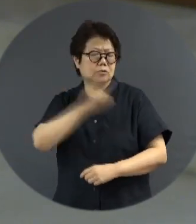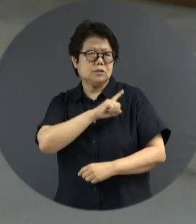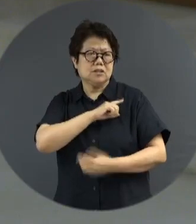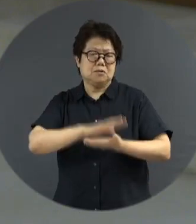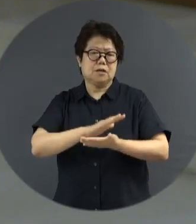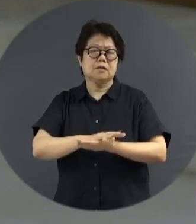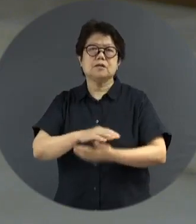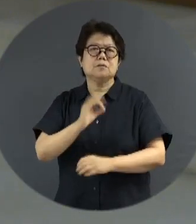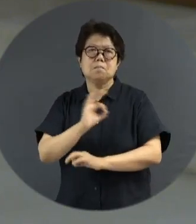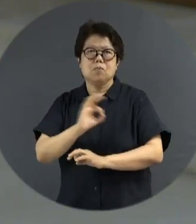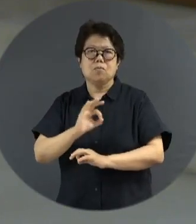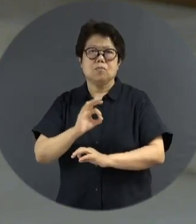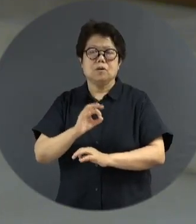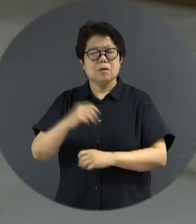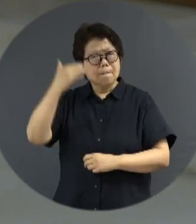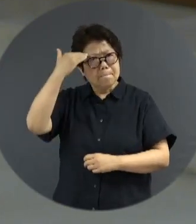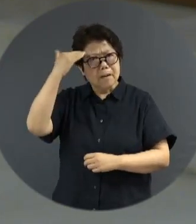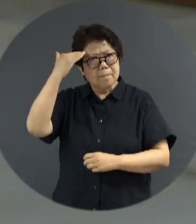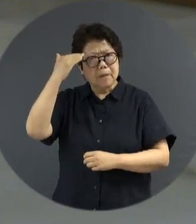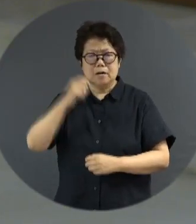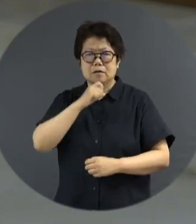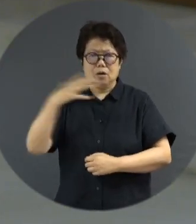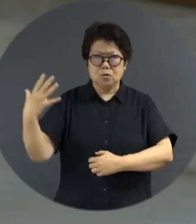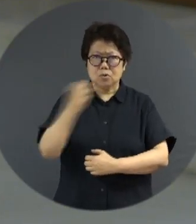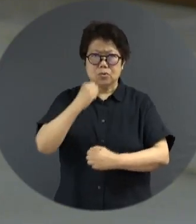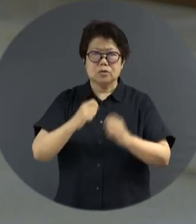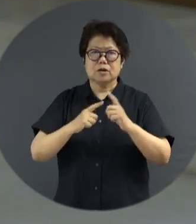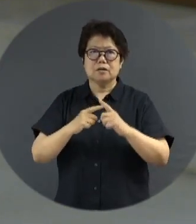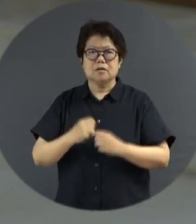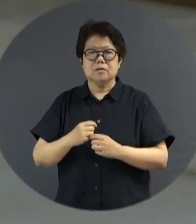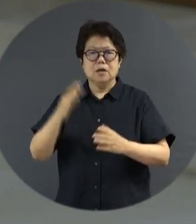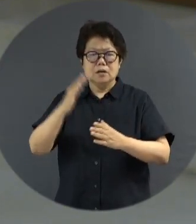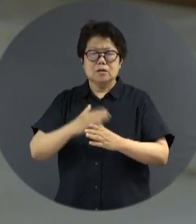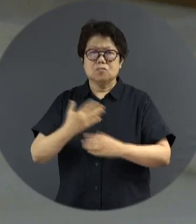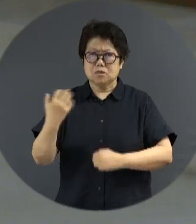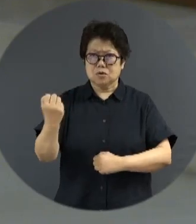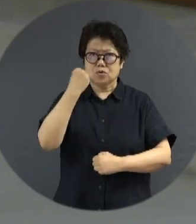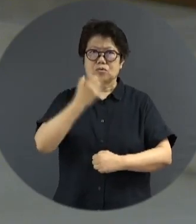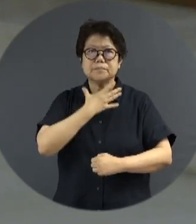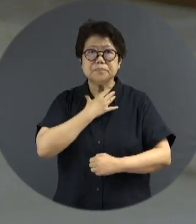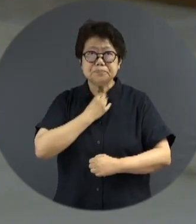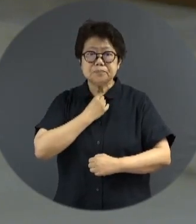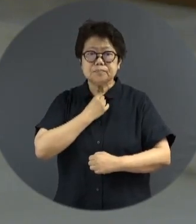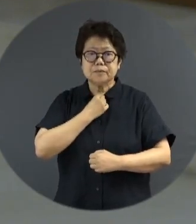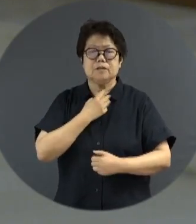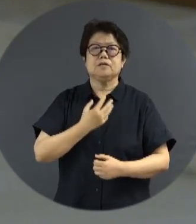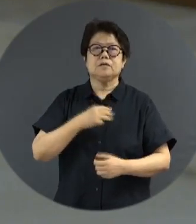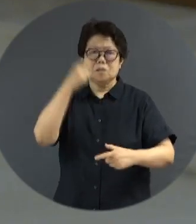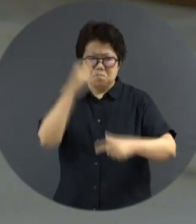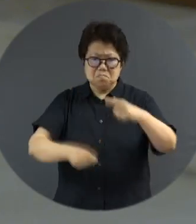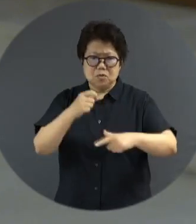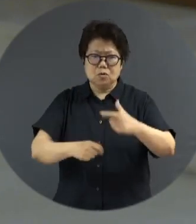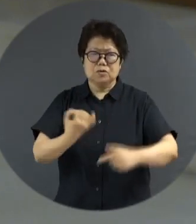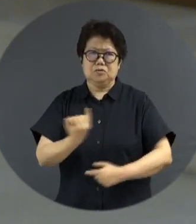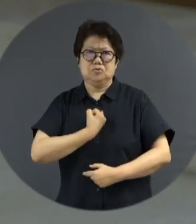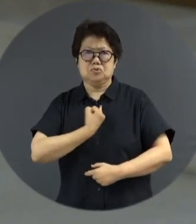经验，也都觉察到那些有权力的人很容易因为权力的欲望而犯了不公义的